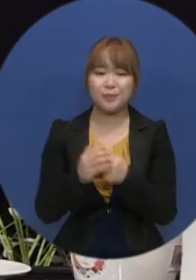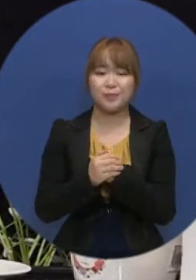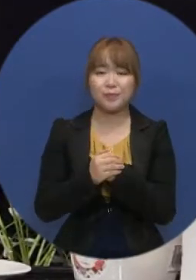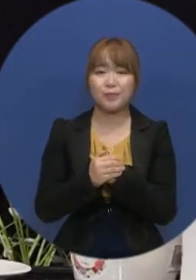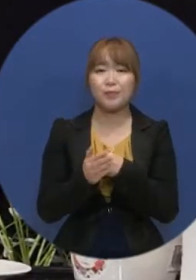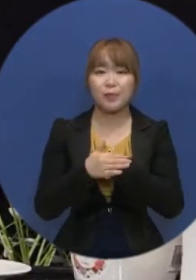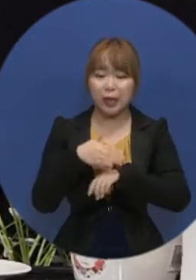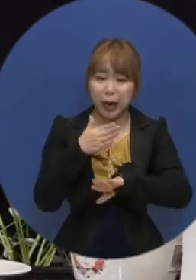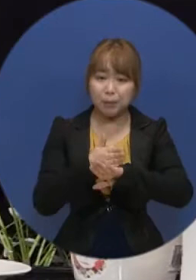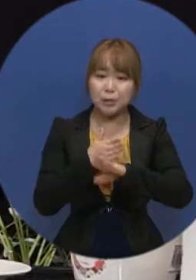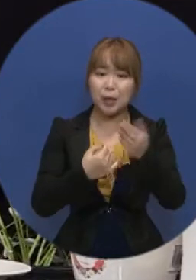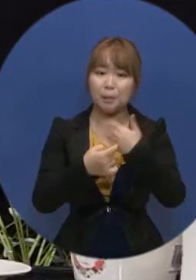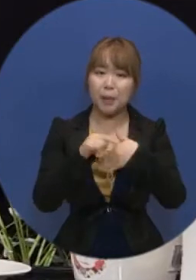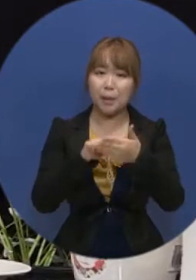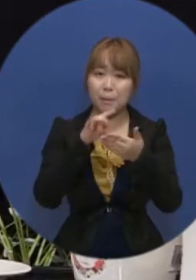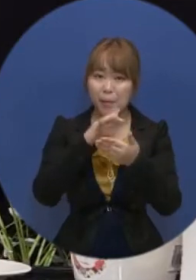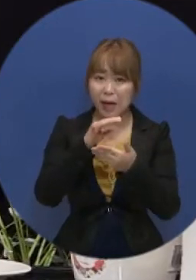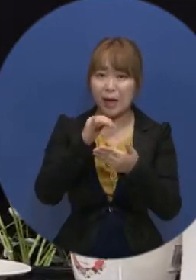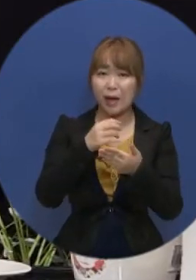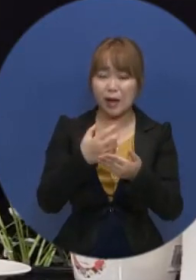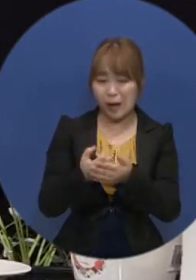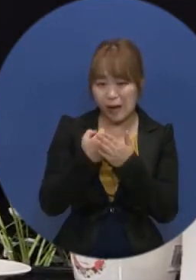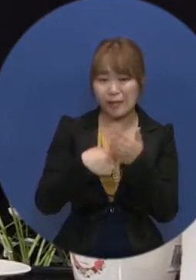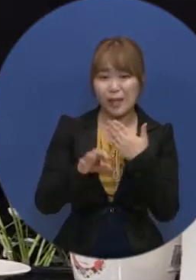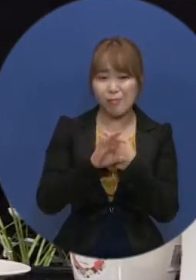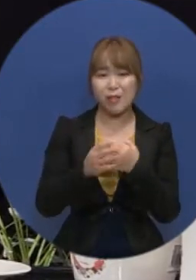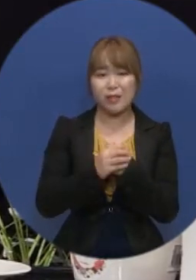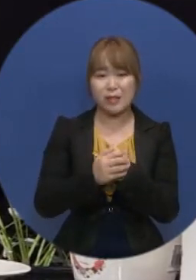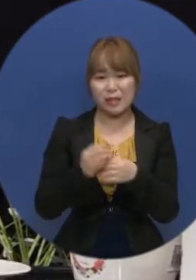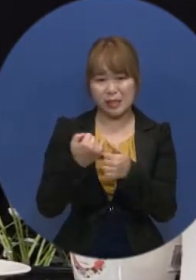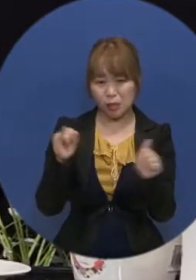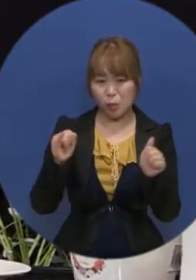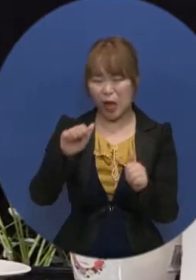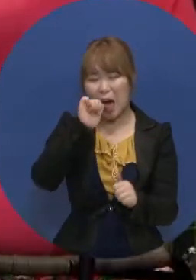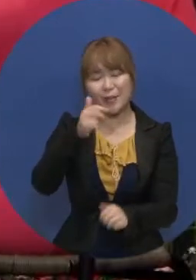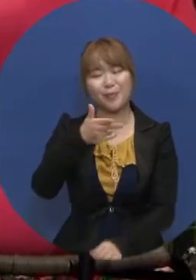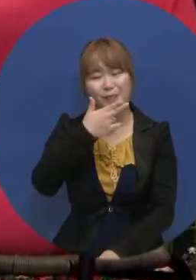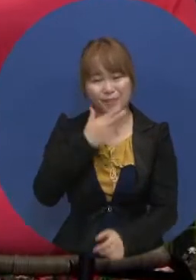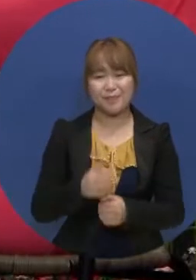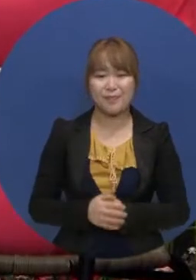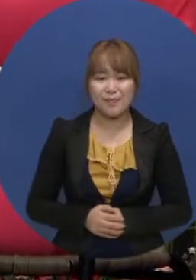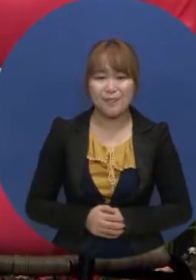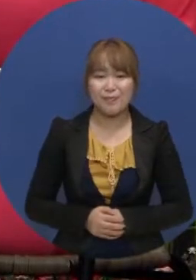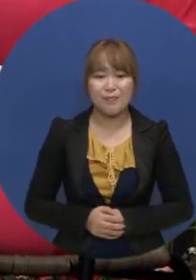그러니까 감사하는 마음만 가지면은 절대 네. 이혼을 할 수가 없죠. 네. 네.